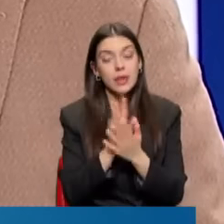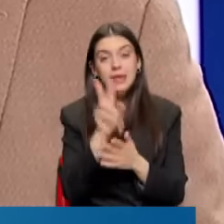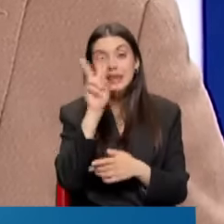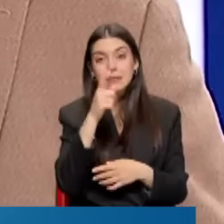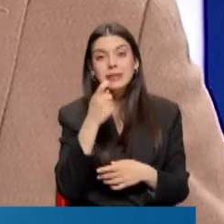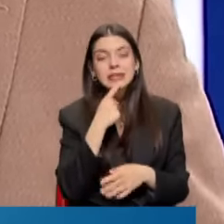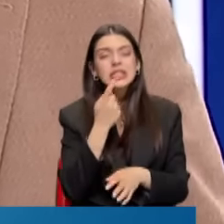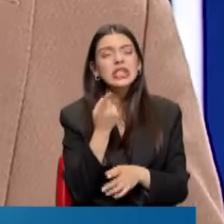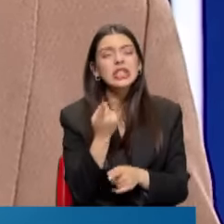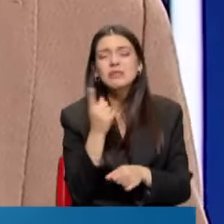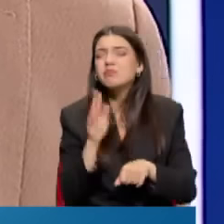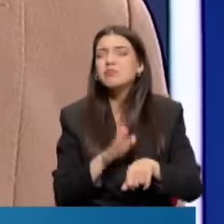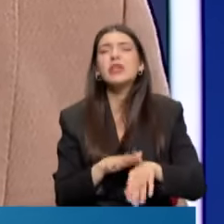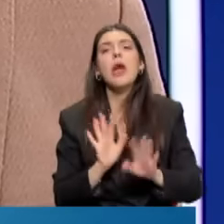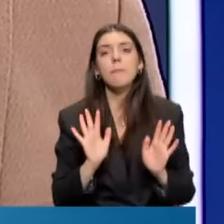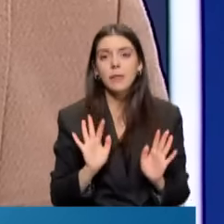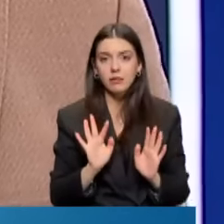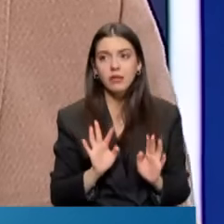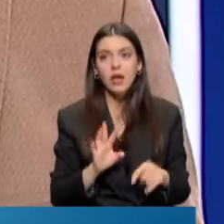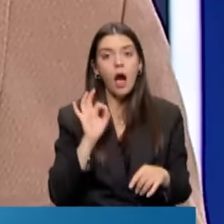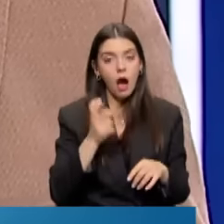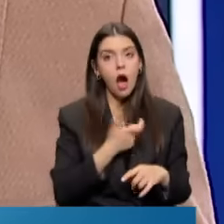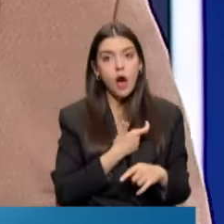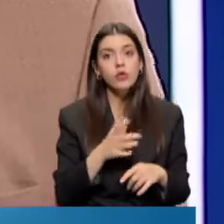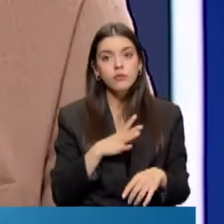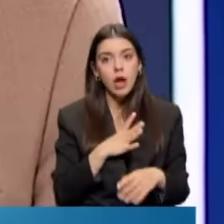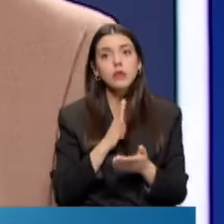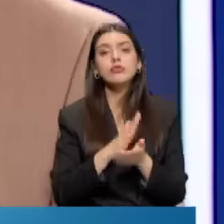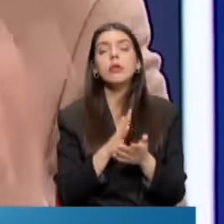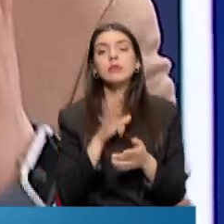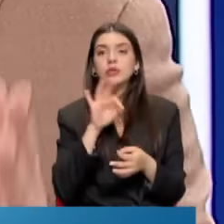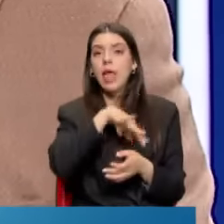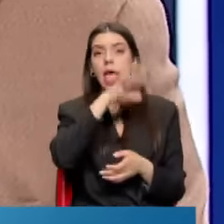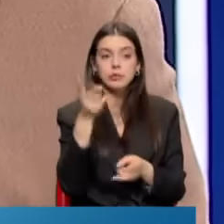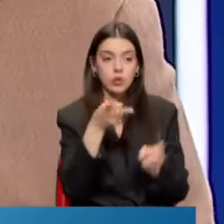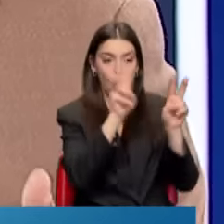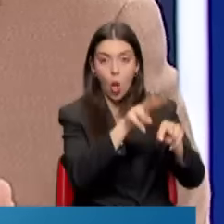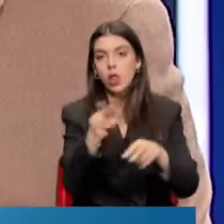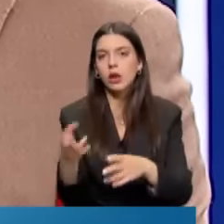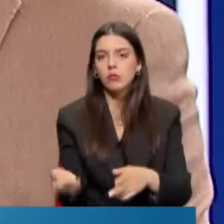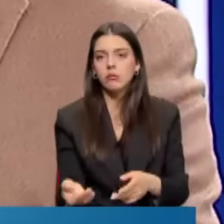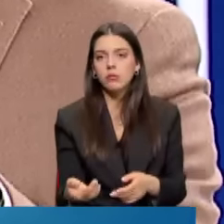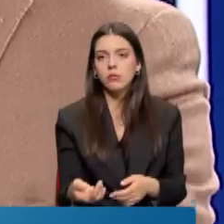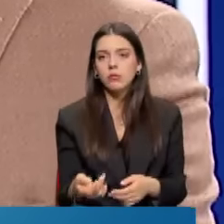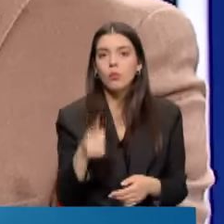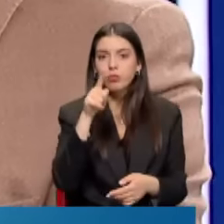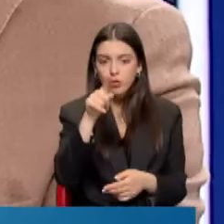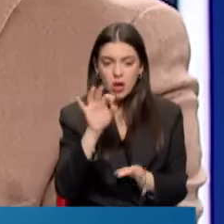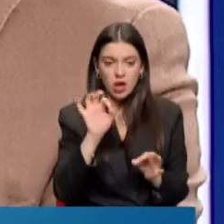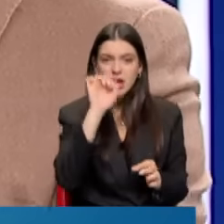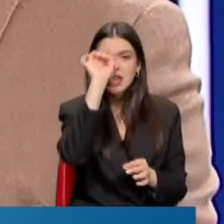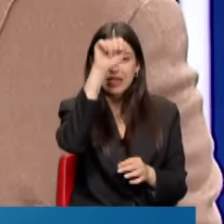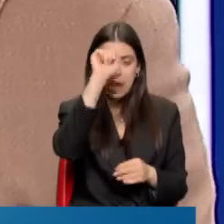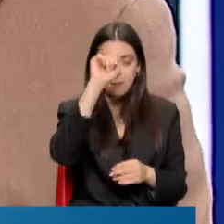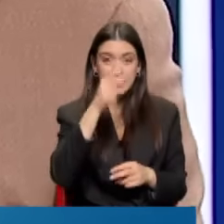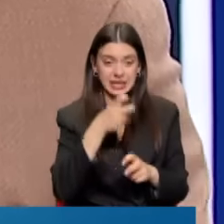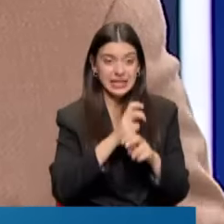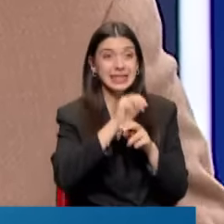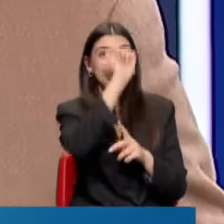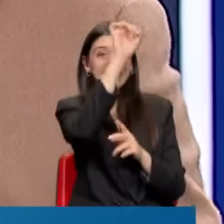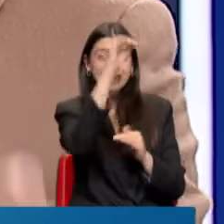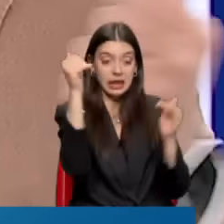yıldır hiçbir şey yapılmamış halihazırda bir kanun var o kullanmamış şimdi ne yapal hepsini öldürelim buna benzer yani kapıya dayanınca kriz Ne